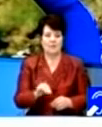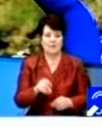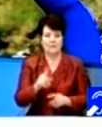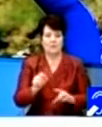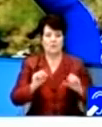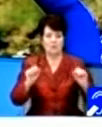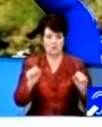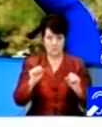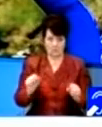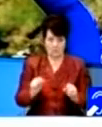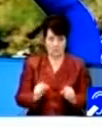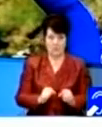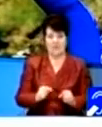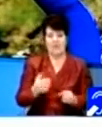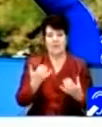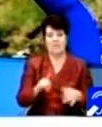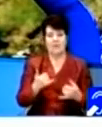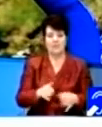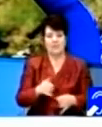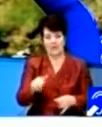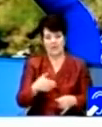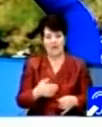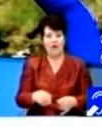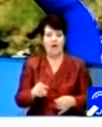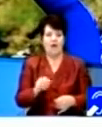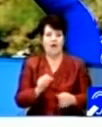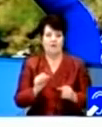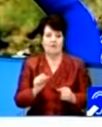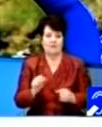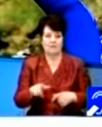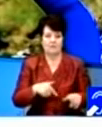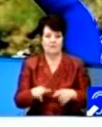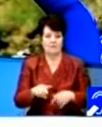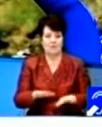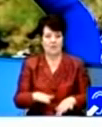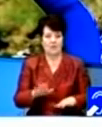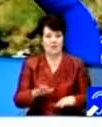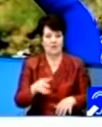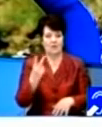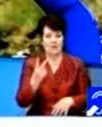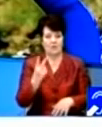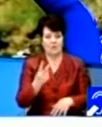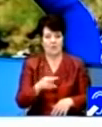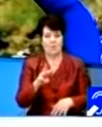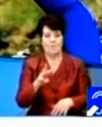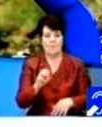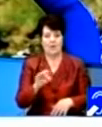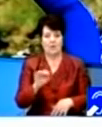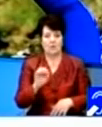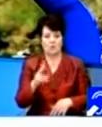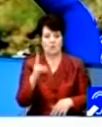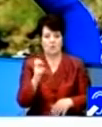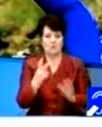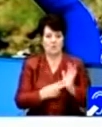Sport. Hajnal a impresionat lumea sportului la finalul săptămânii trecute. S-a clasat pe locul 2 la ultramaratonul montan de 170